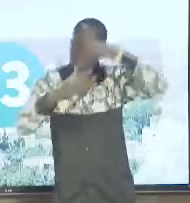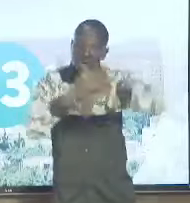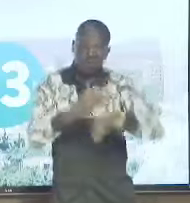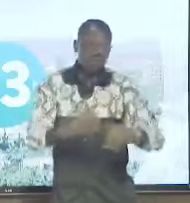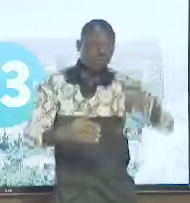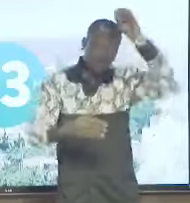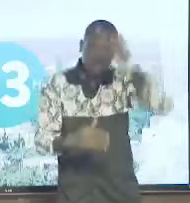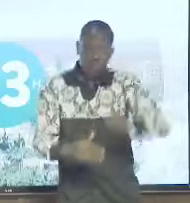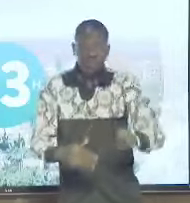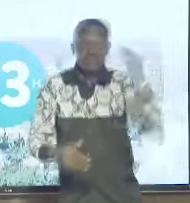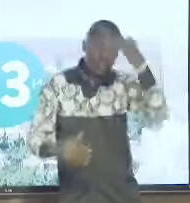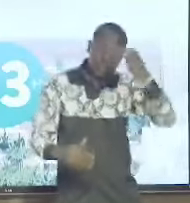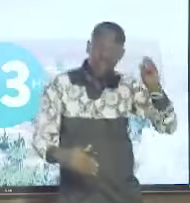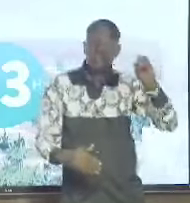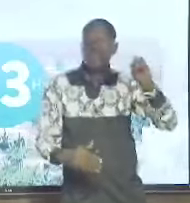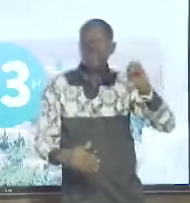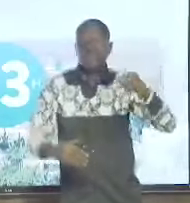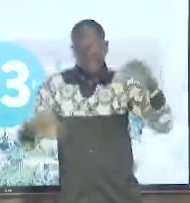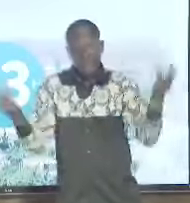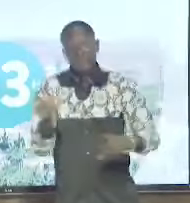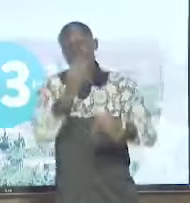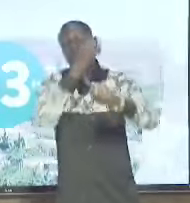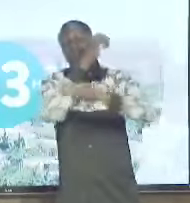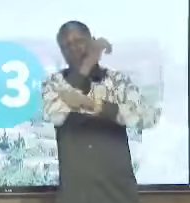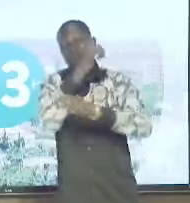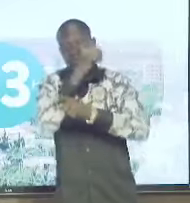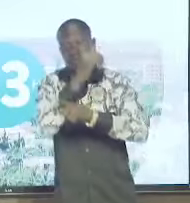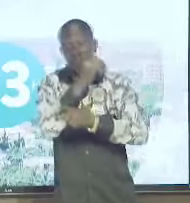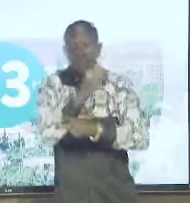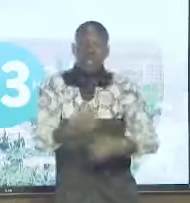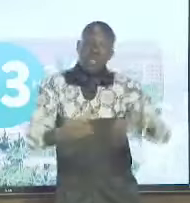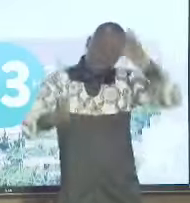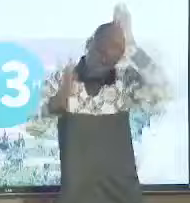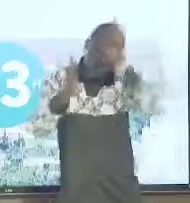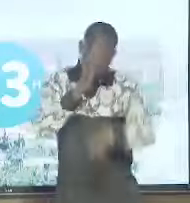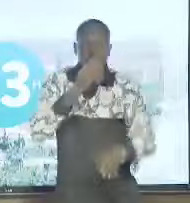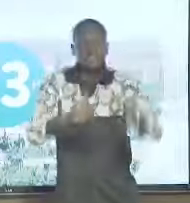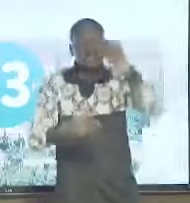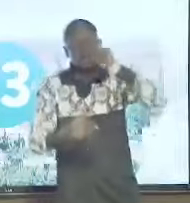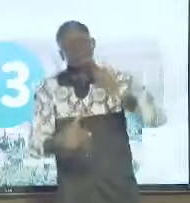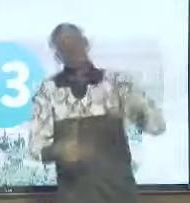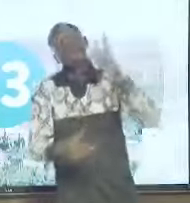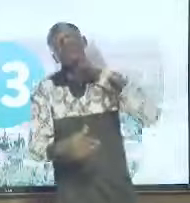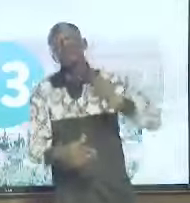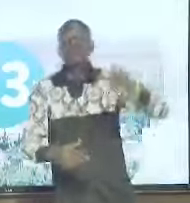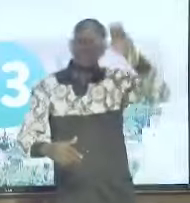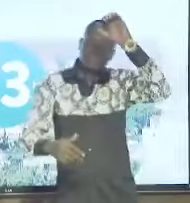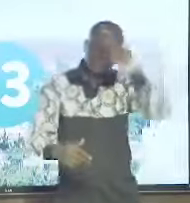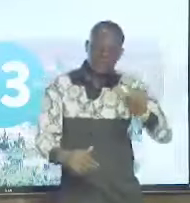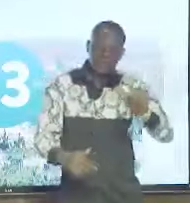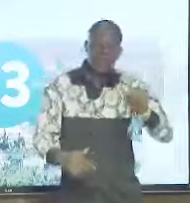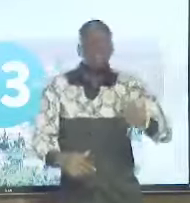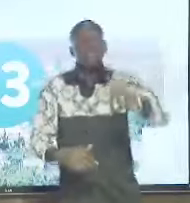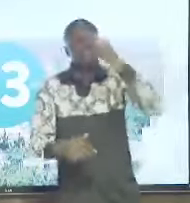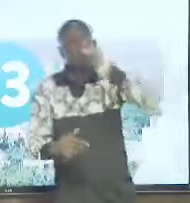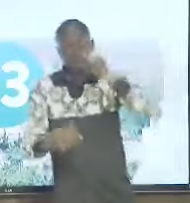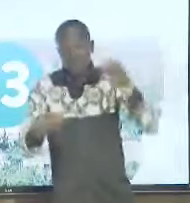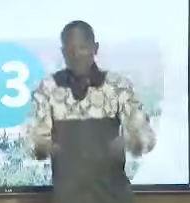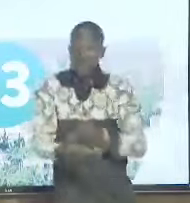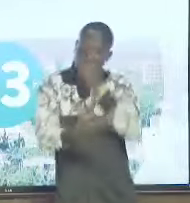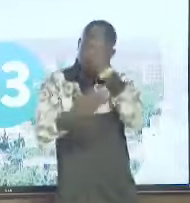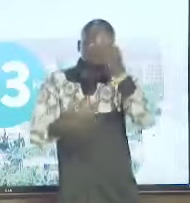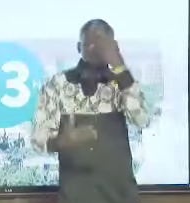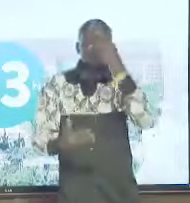sud-ouest. Ici à Gawa, la supplémentation des aliments en vitamine A et les aliments fortifiés destinés à la cantine